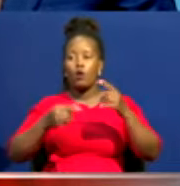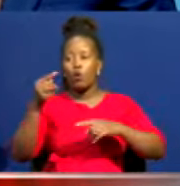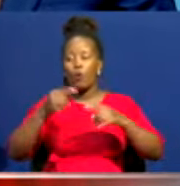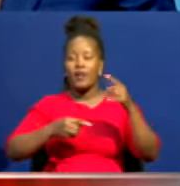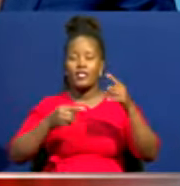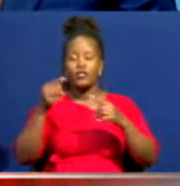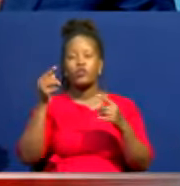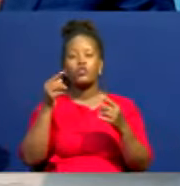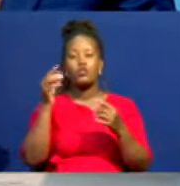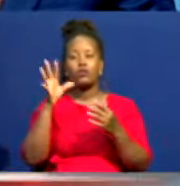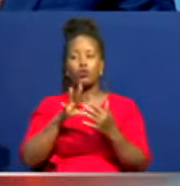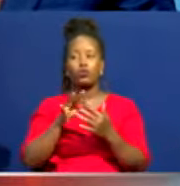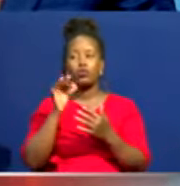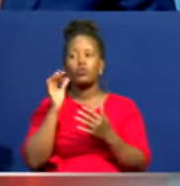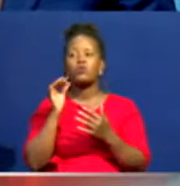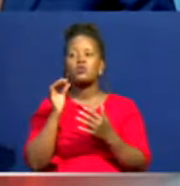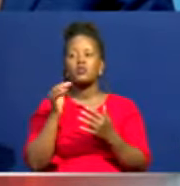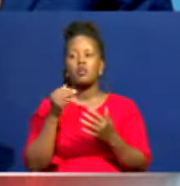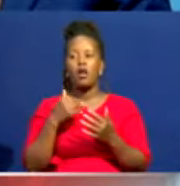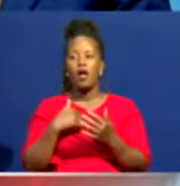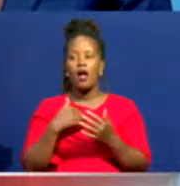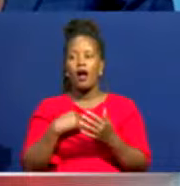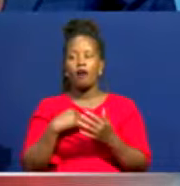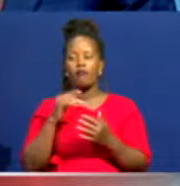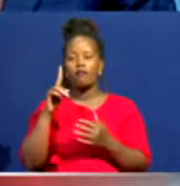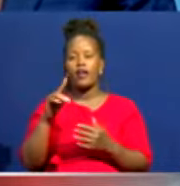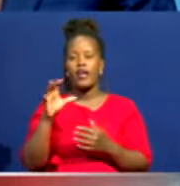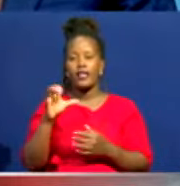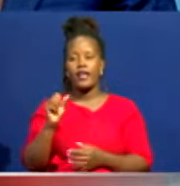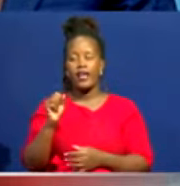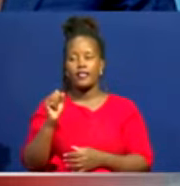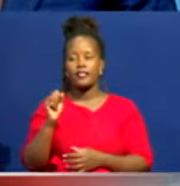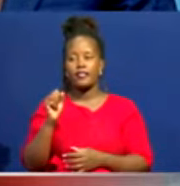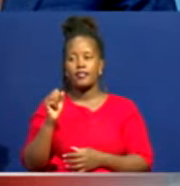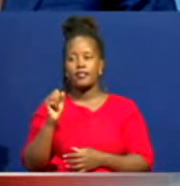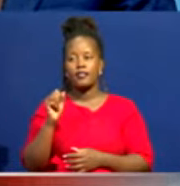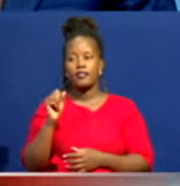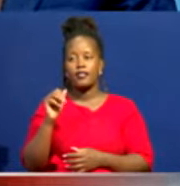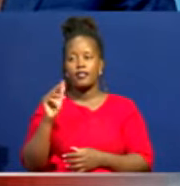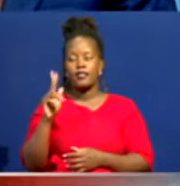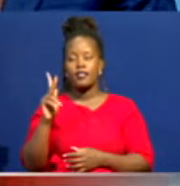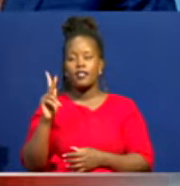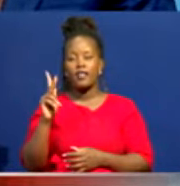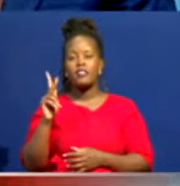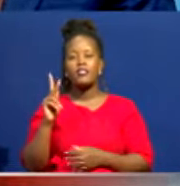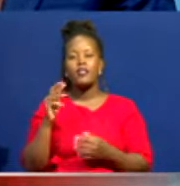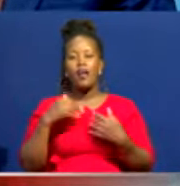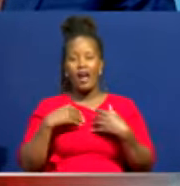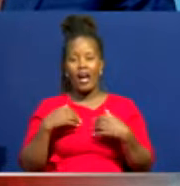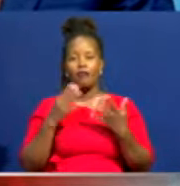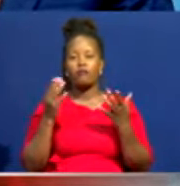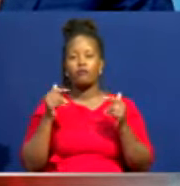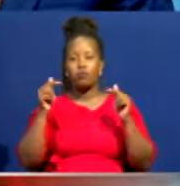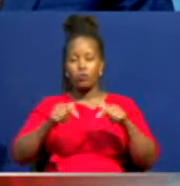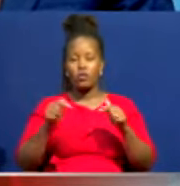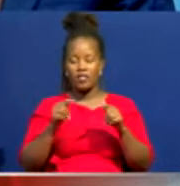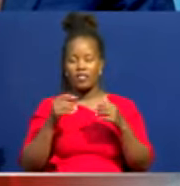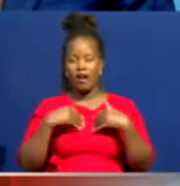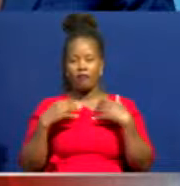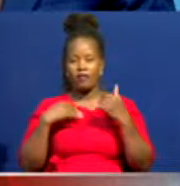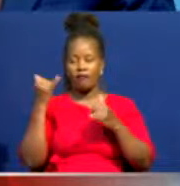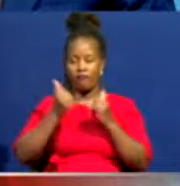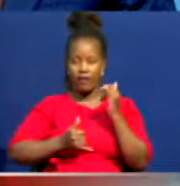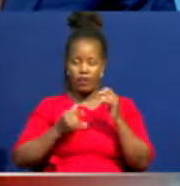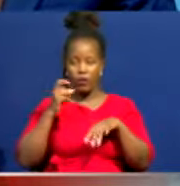chama wanasheria humu nchini katika tume ya kuajiri maafisa wa idara ya mahakama kiliingia katika mkondo wa lala salama hileo,